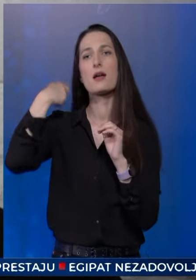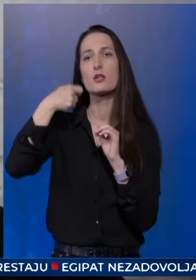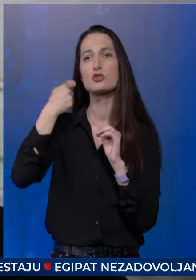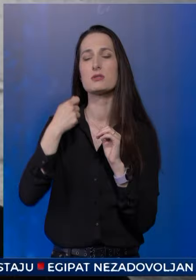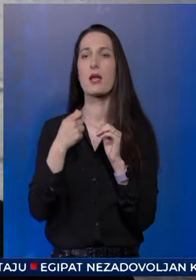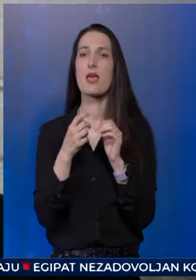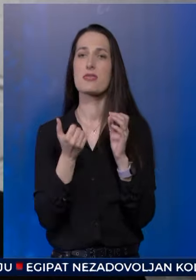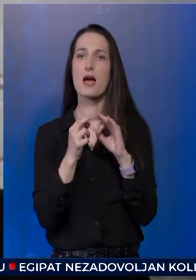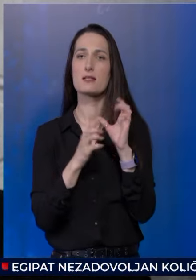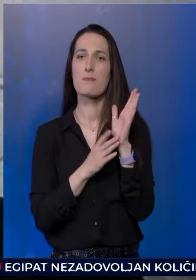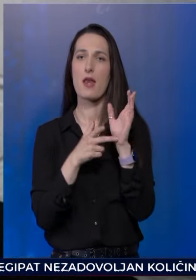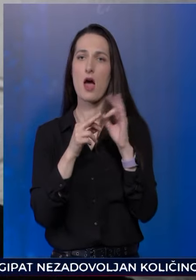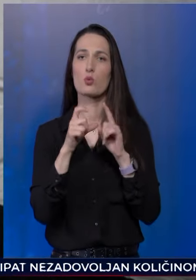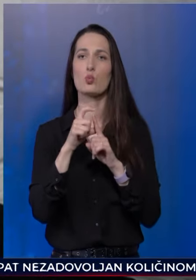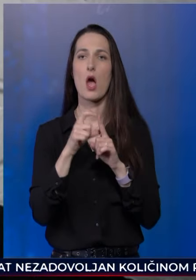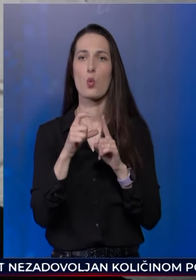Jasmina Durakovića.